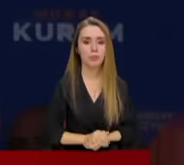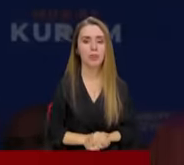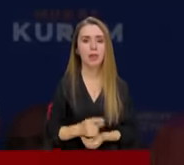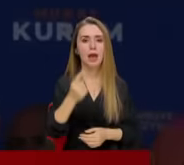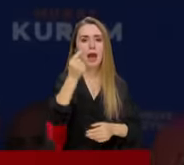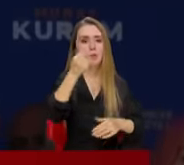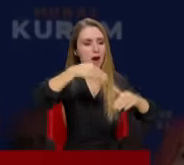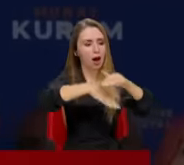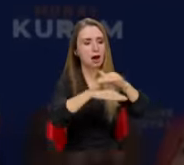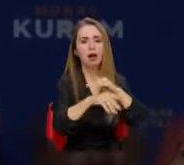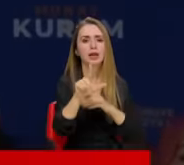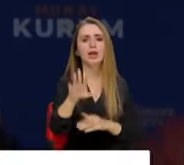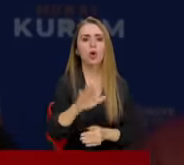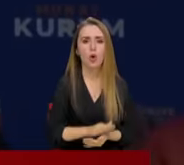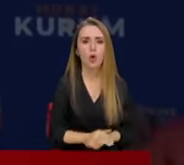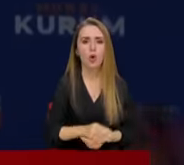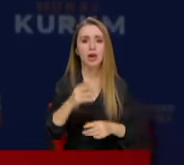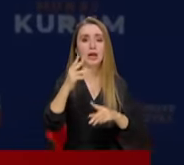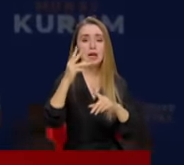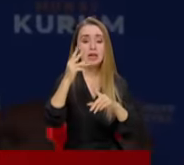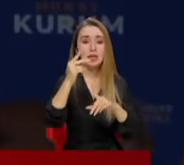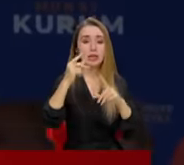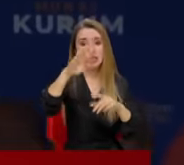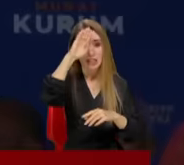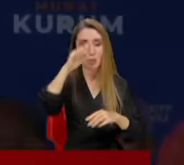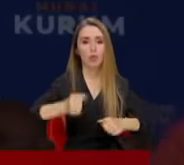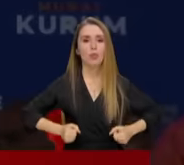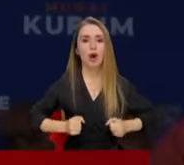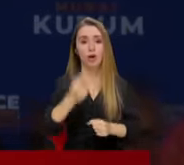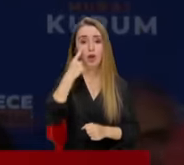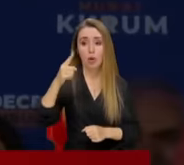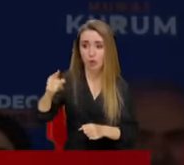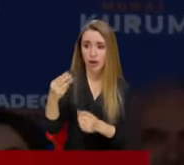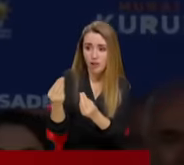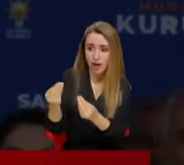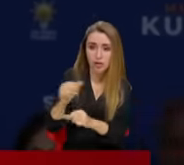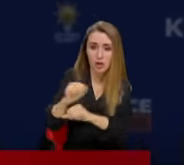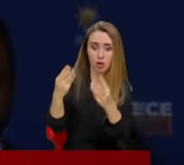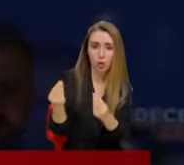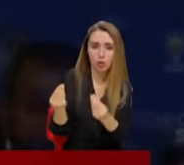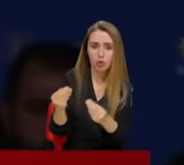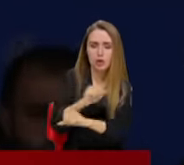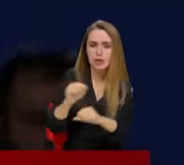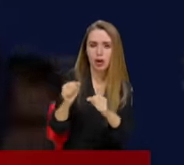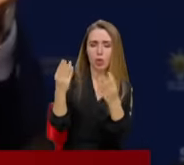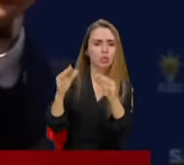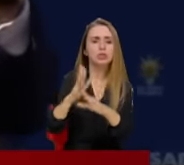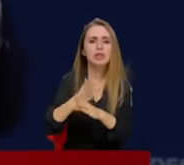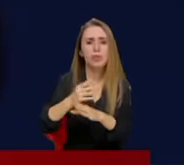yatırım gerektirmeyen İspark bile bunların elinde zarar et. İspark niye zarar eder ya?